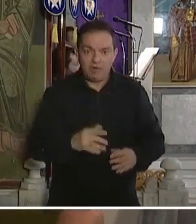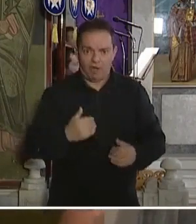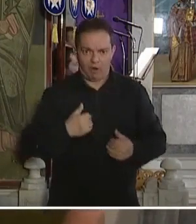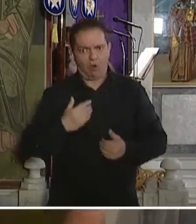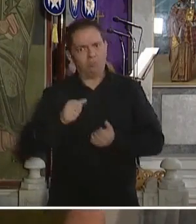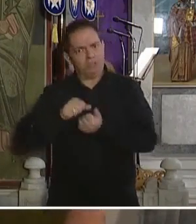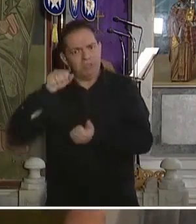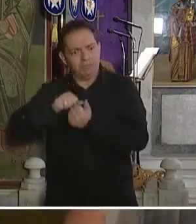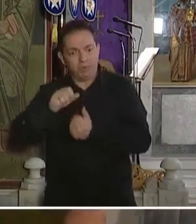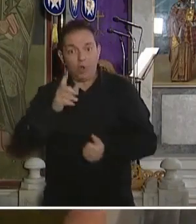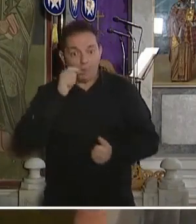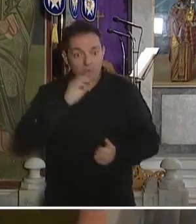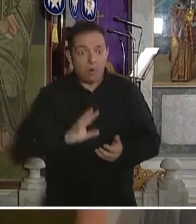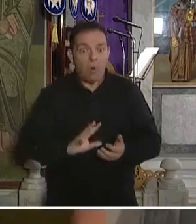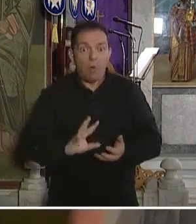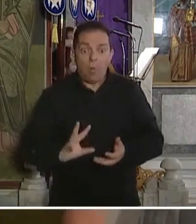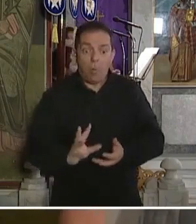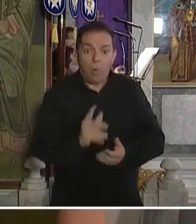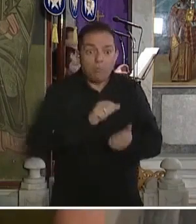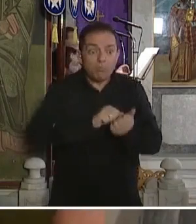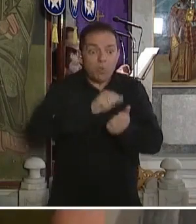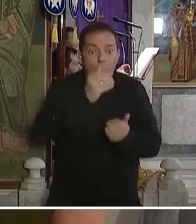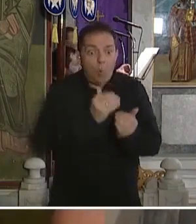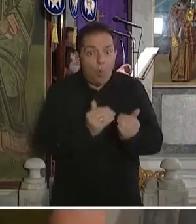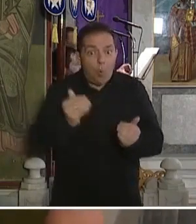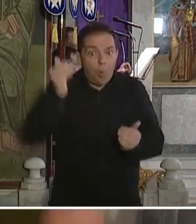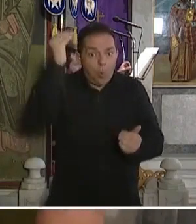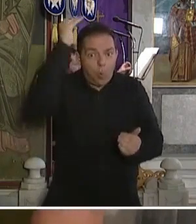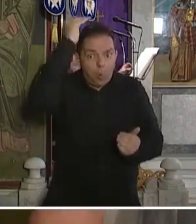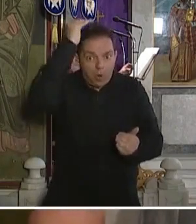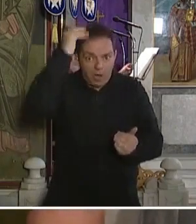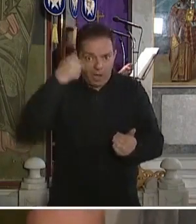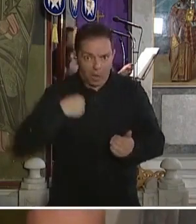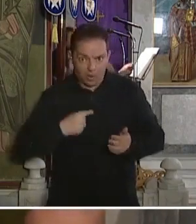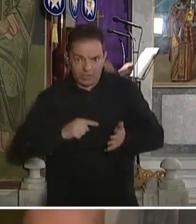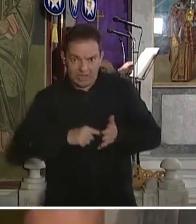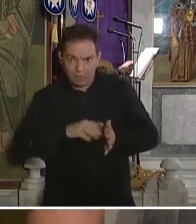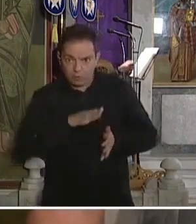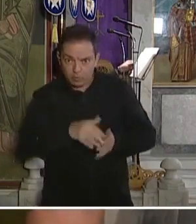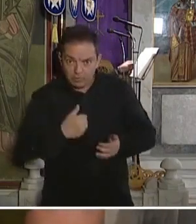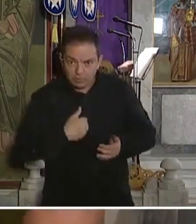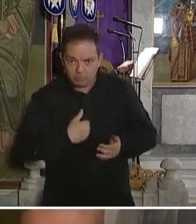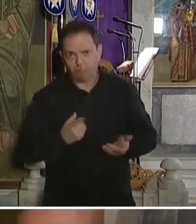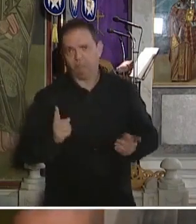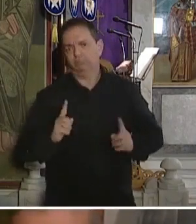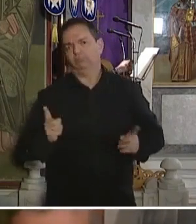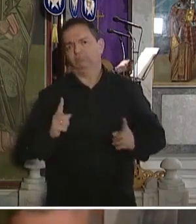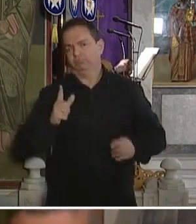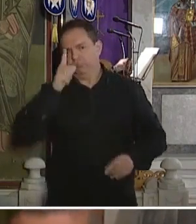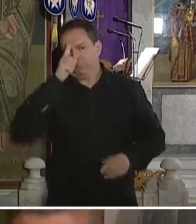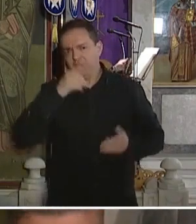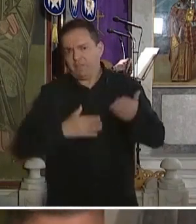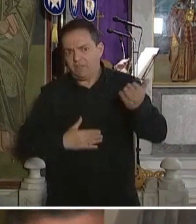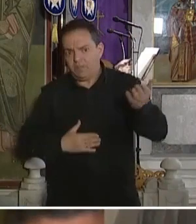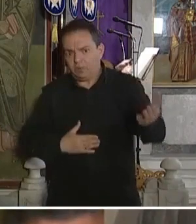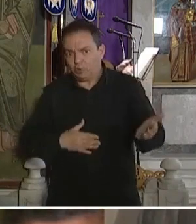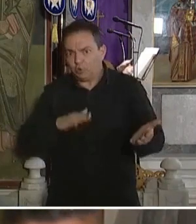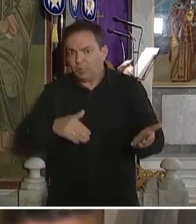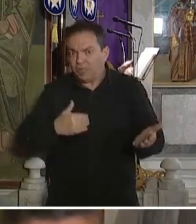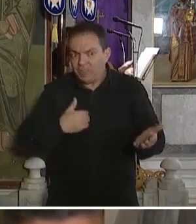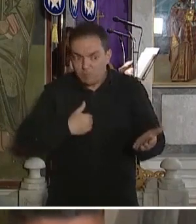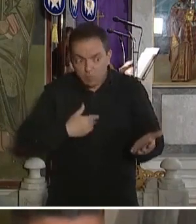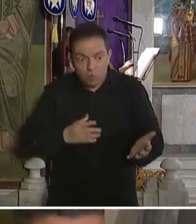ίδιο, χαίρεται, δεν ζηλεύει, καμαρώνει. Η δόξα του παιδιού είναι και δική